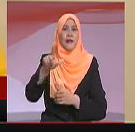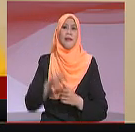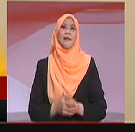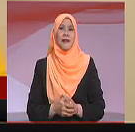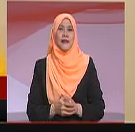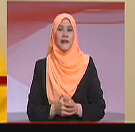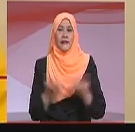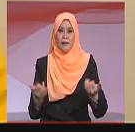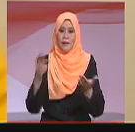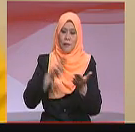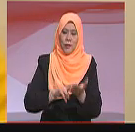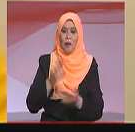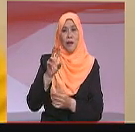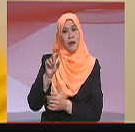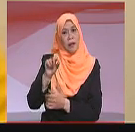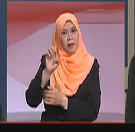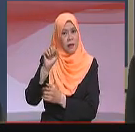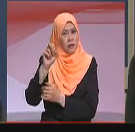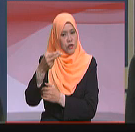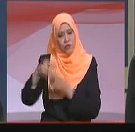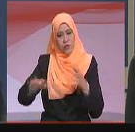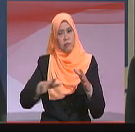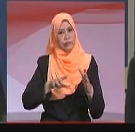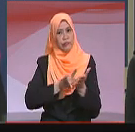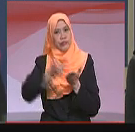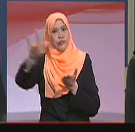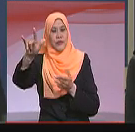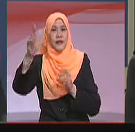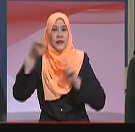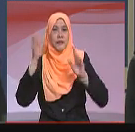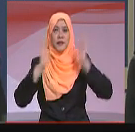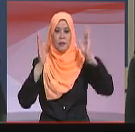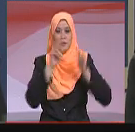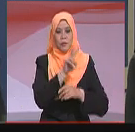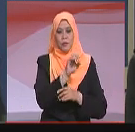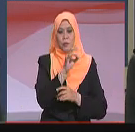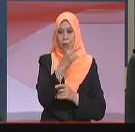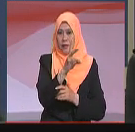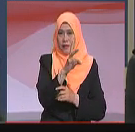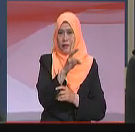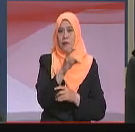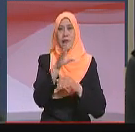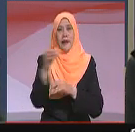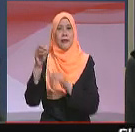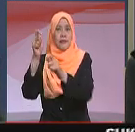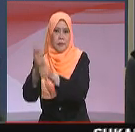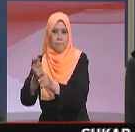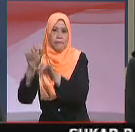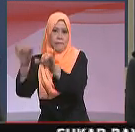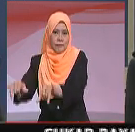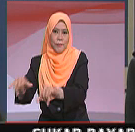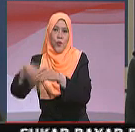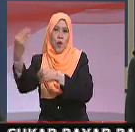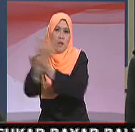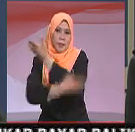Berdasarkan rekod polis, N. Ganesh sudah keluar dari Malaysia pada 2 November 2017 dan menetap di luar negara.